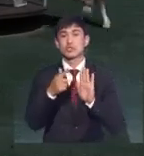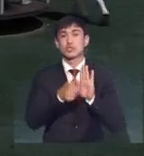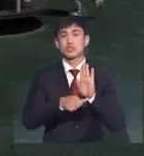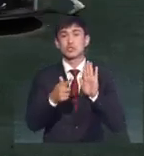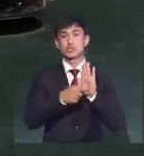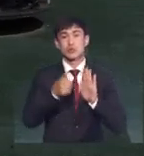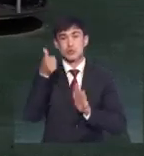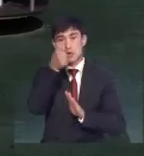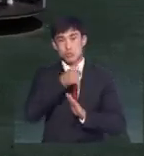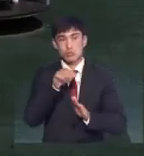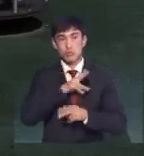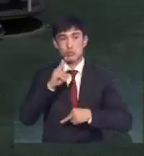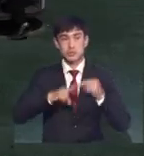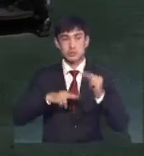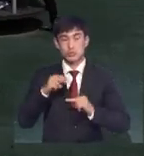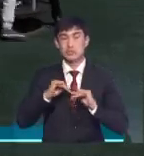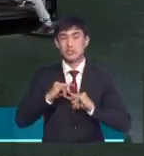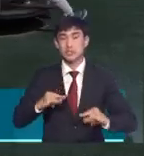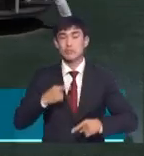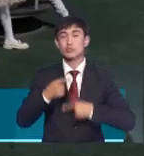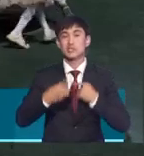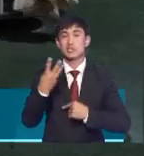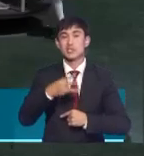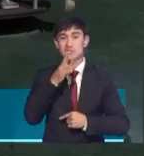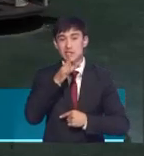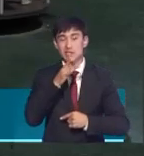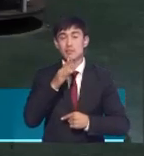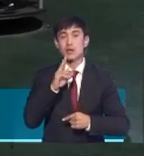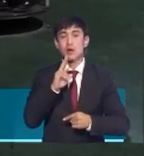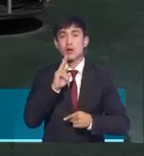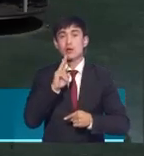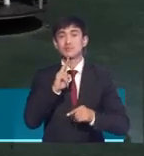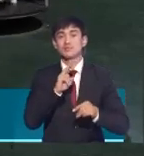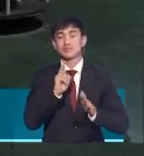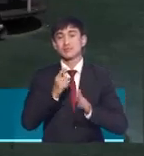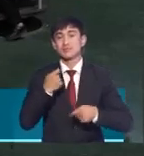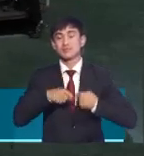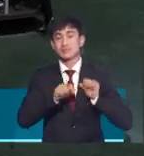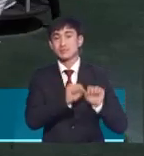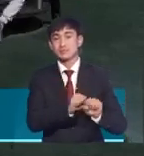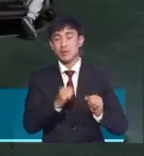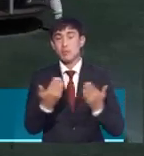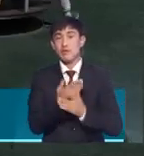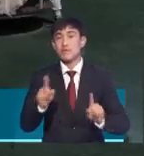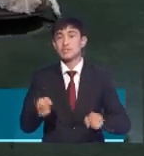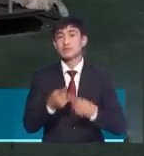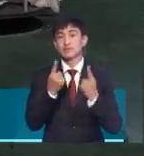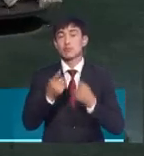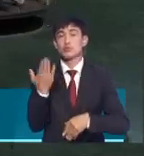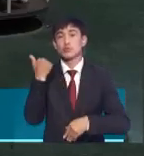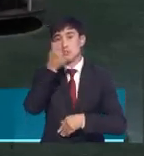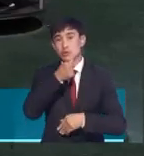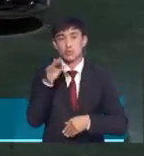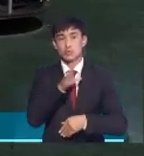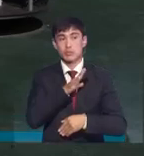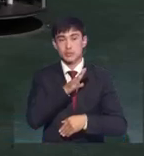построен этот садик. И после 30 лет его бездействия мы его возобновили. Вот. В прошлом году